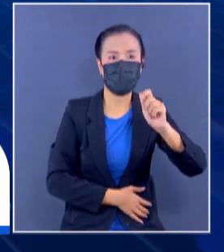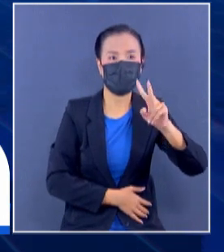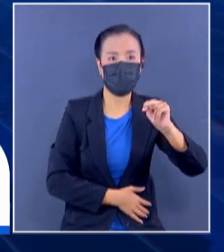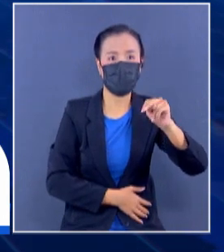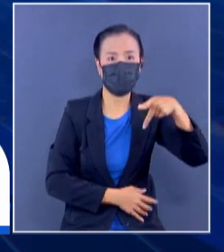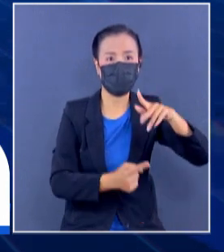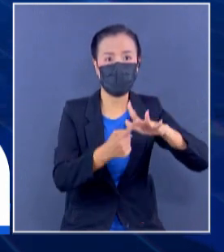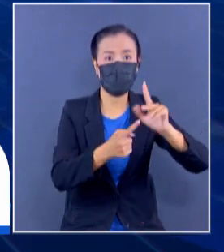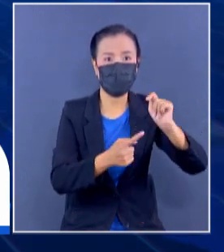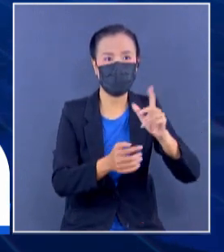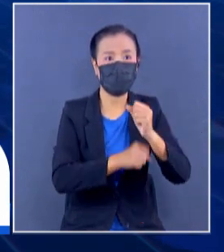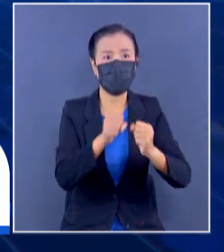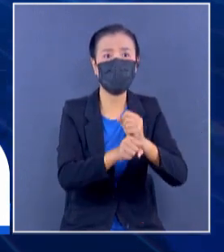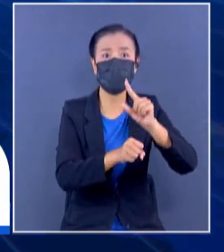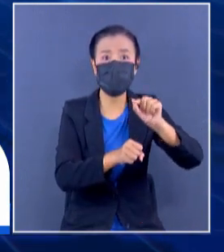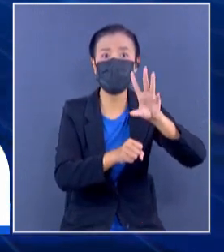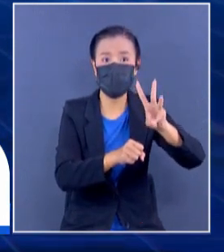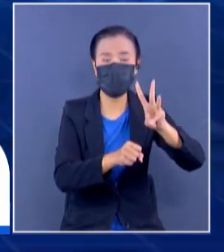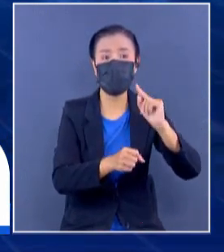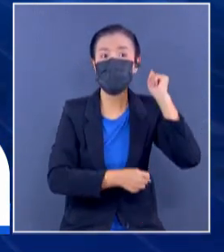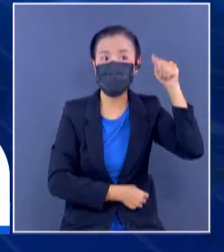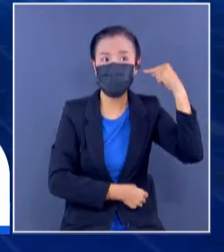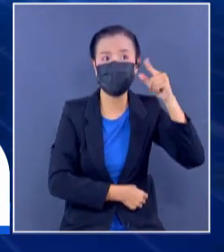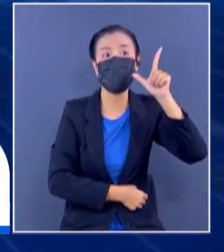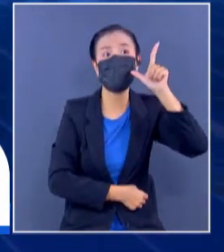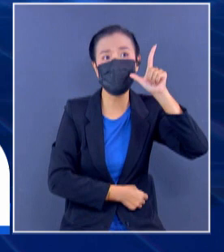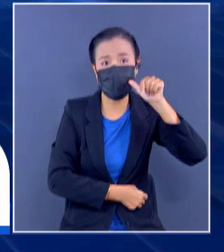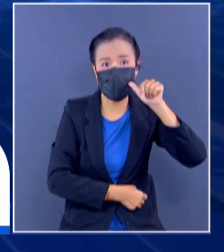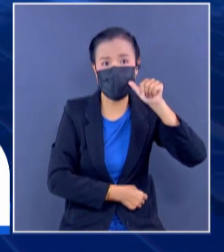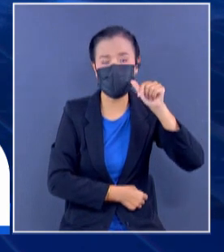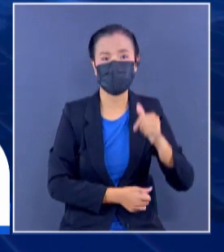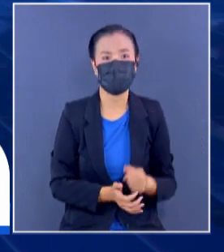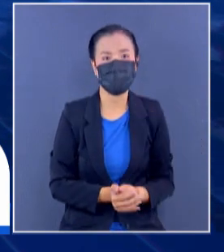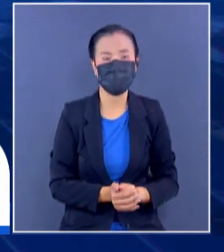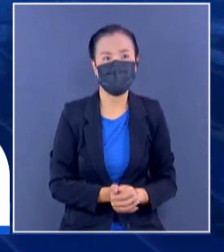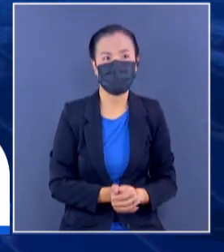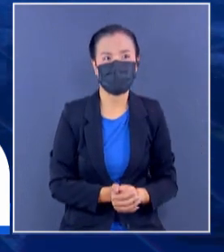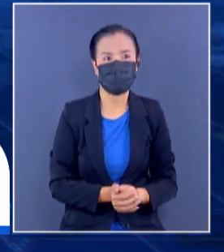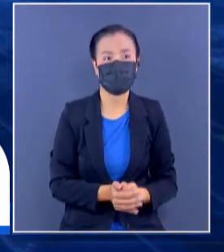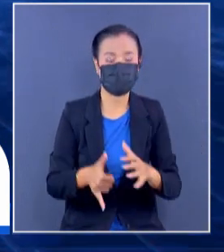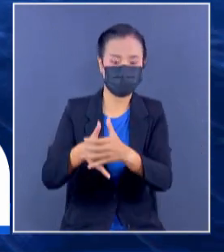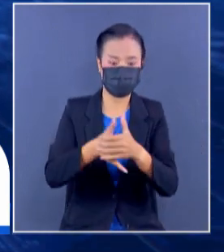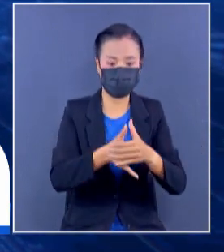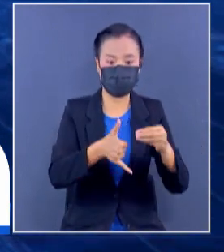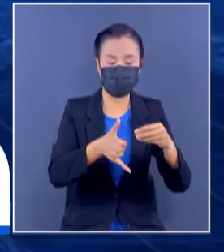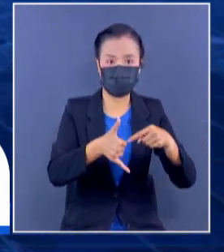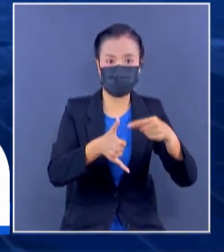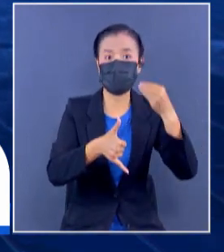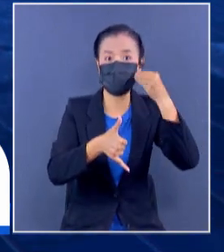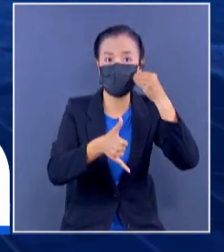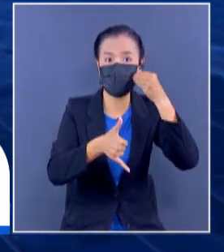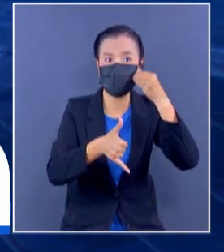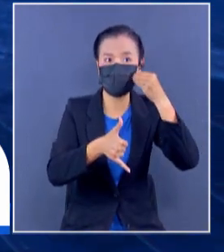คนนี้อายุ26ปีครับคนนี้เป็นแม่ของเด็กหญิงไปควบคุมตัวได้ที่บ้านพักที่สระบุ